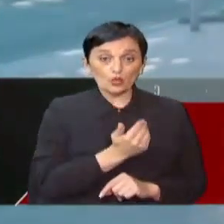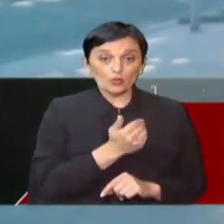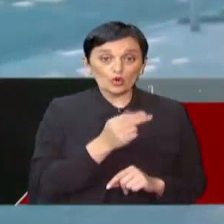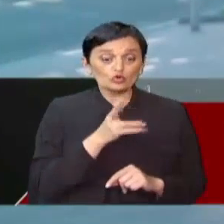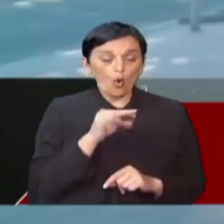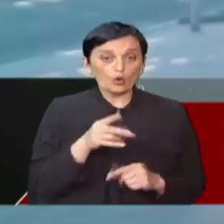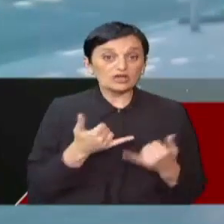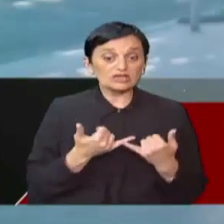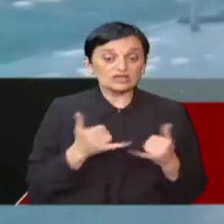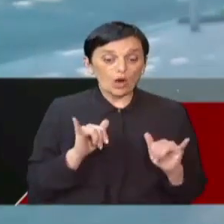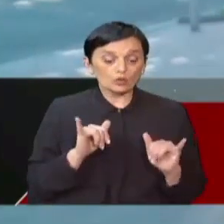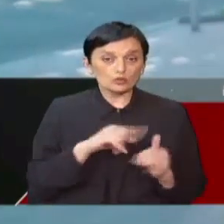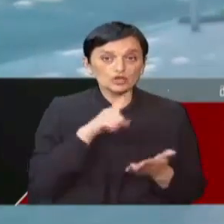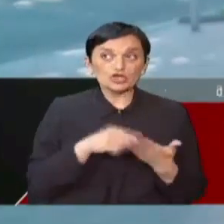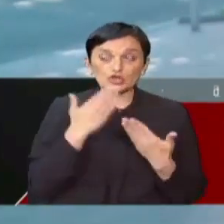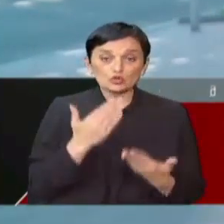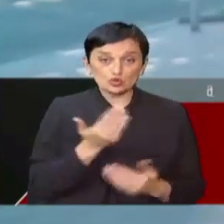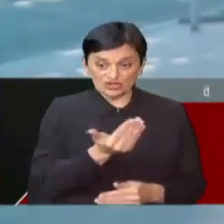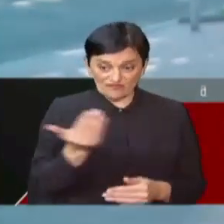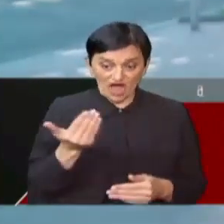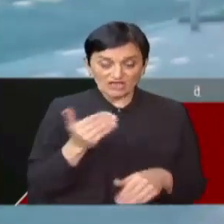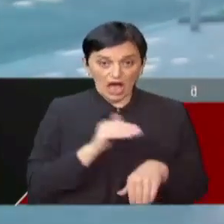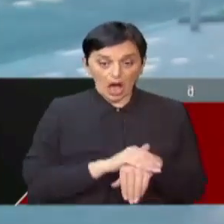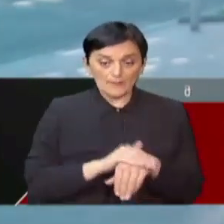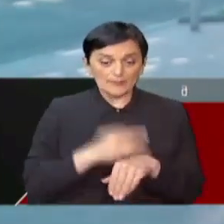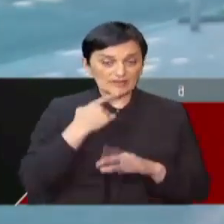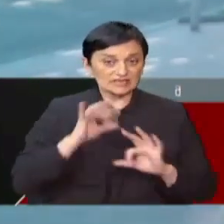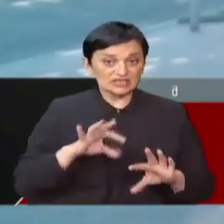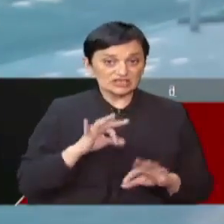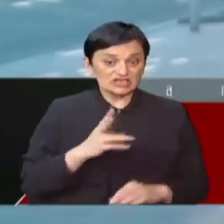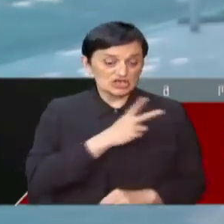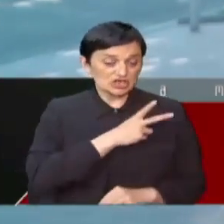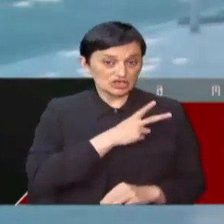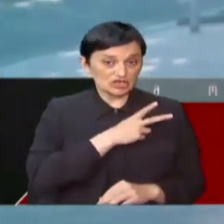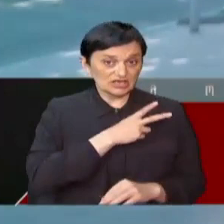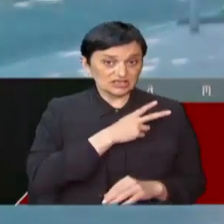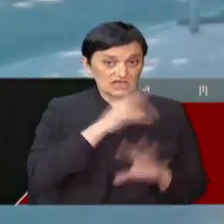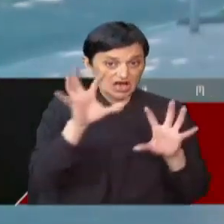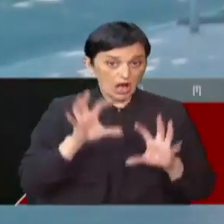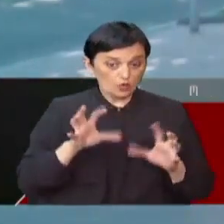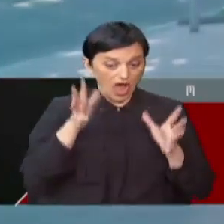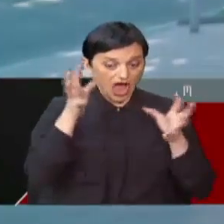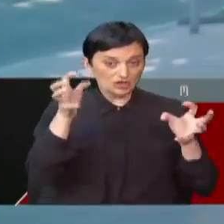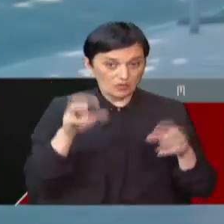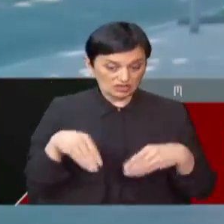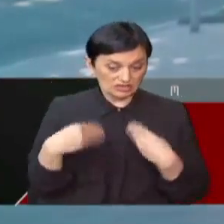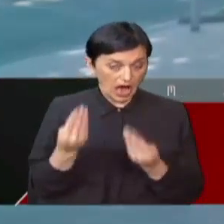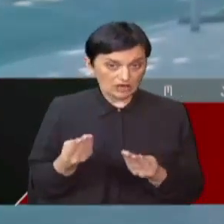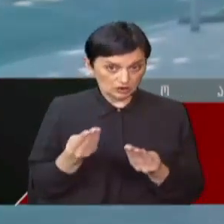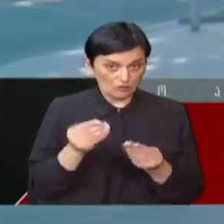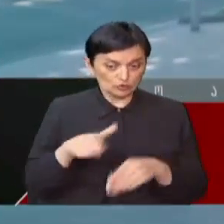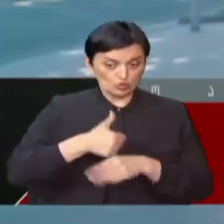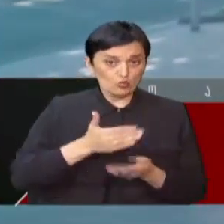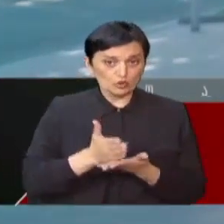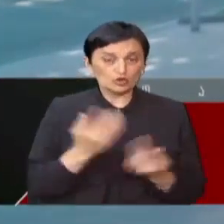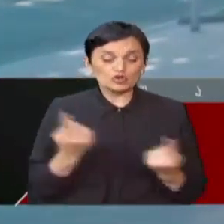ტონკენტი გაოცებული კითხულობს: ნუ თუ თქვენ ამტკიცებთ სერ, რომ ინგლისის კანონი ეშმაკს აძლევს უპირატესობას, აი ჩვეულებრივ მოქალაქეს